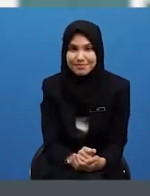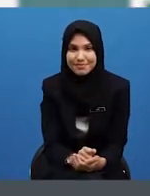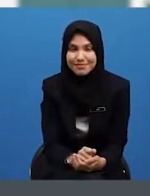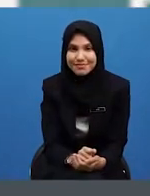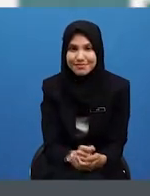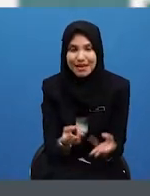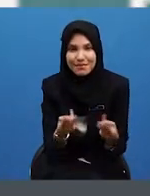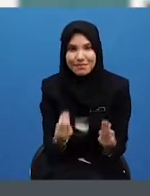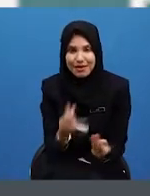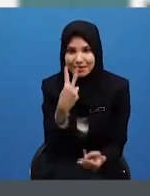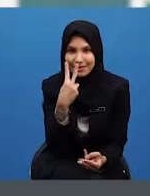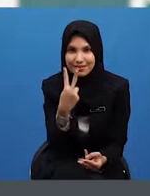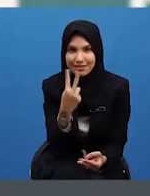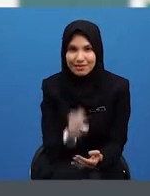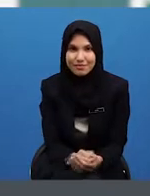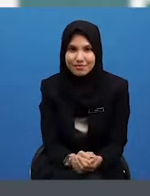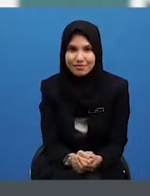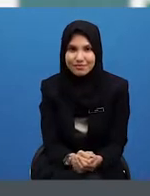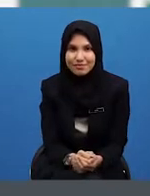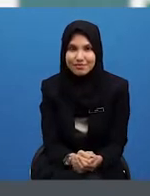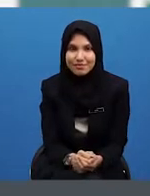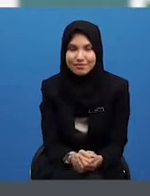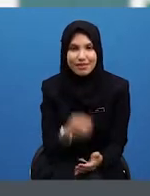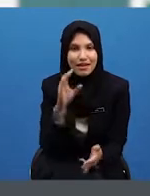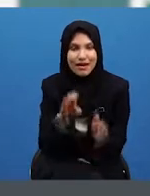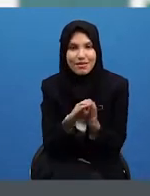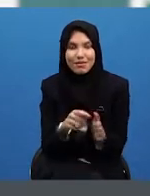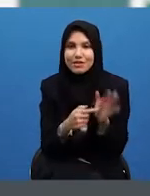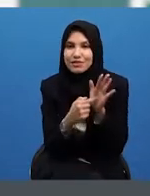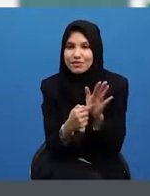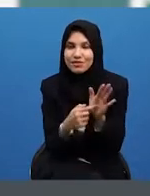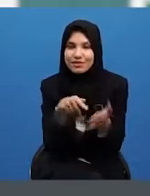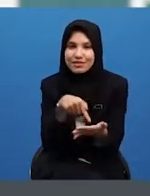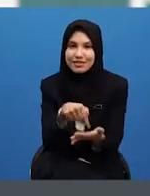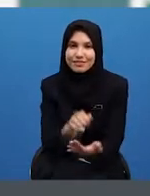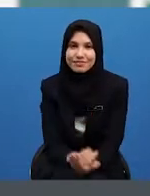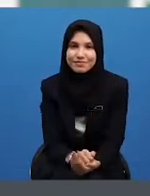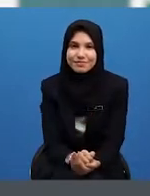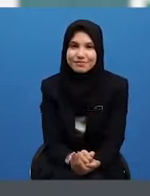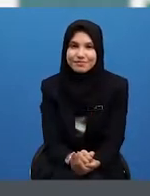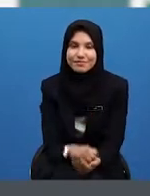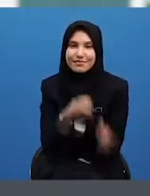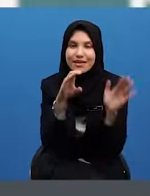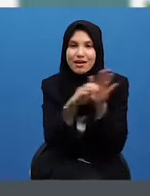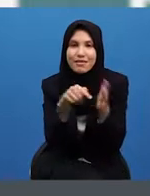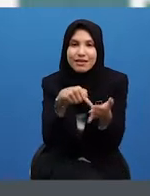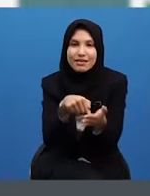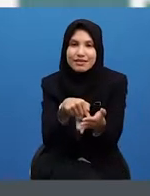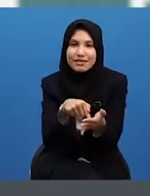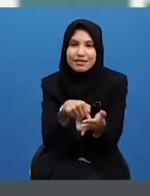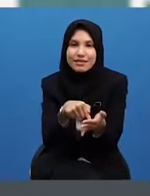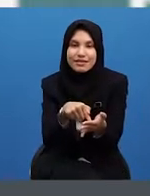h.jum cute lihat gambar yang chegou Tunjukkan ini enggak Mbak ini juga